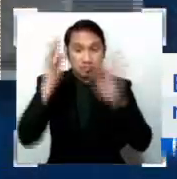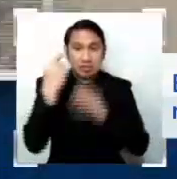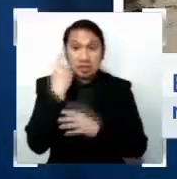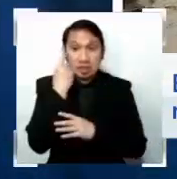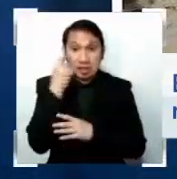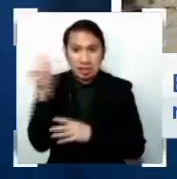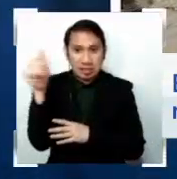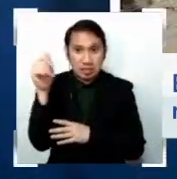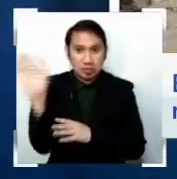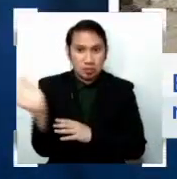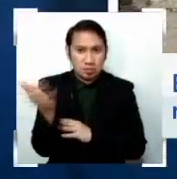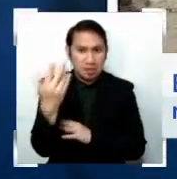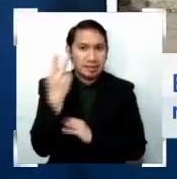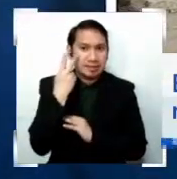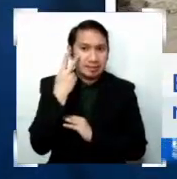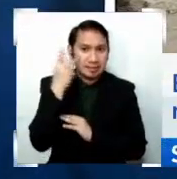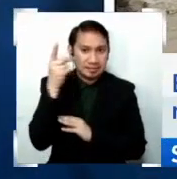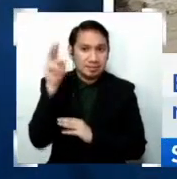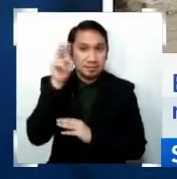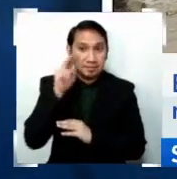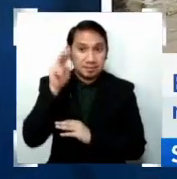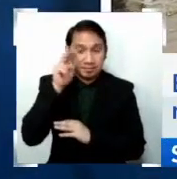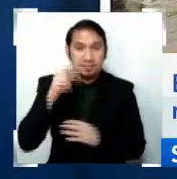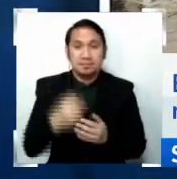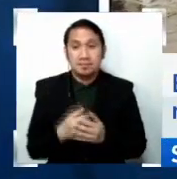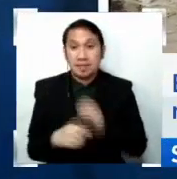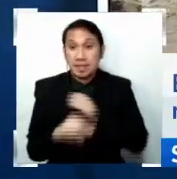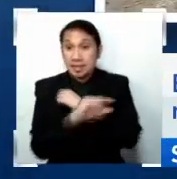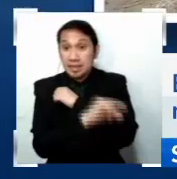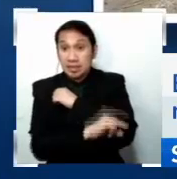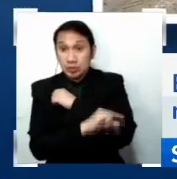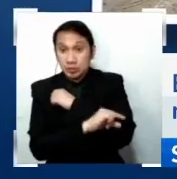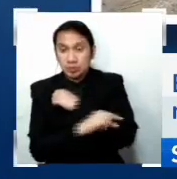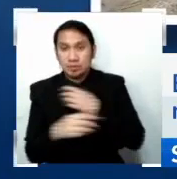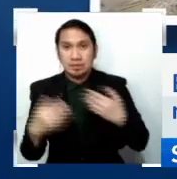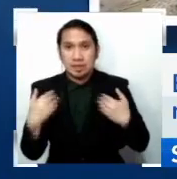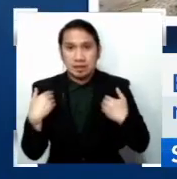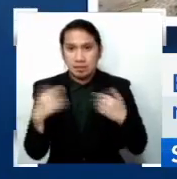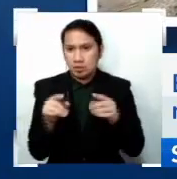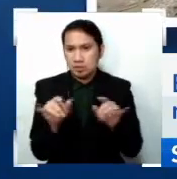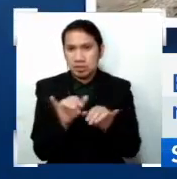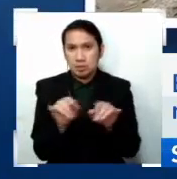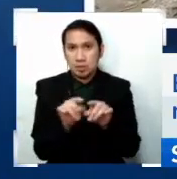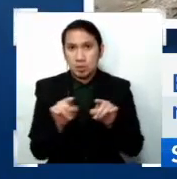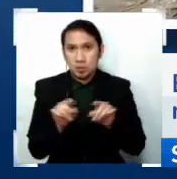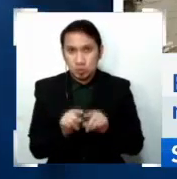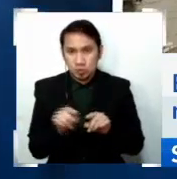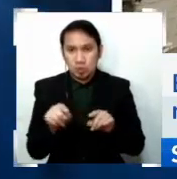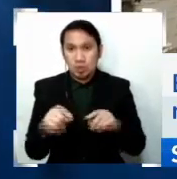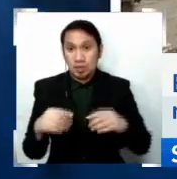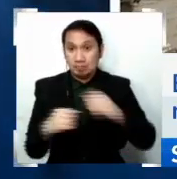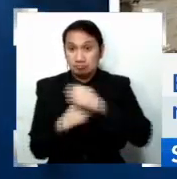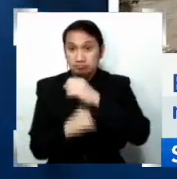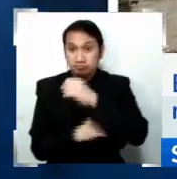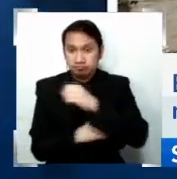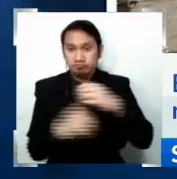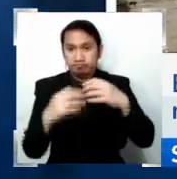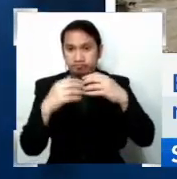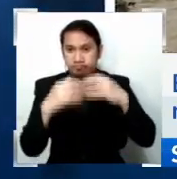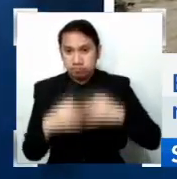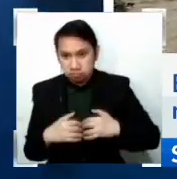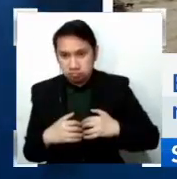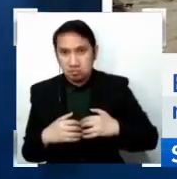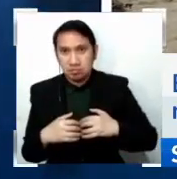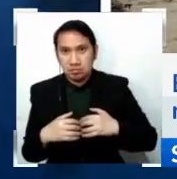umaga. Sa San Francisco, Quezon naman, isang spillway ang nawasak ng rumaragasang tubig. Hindi ito madaanan ng